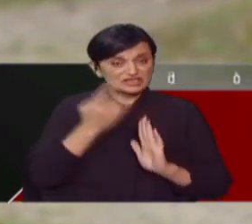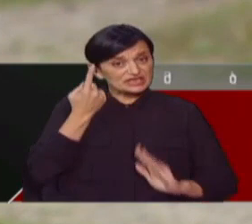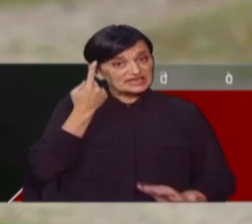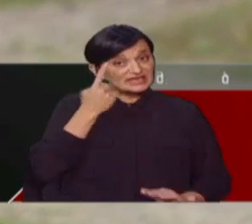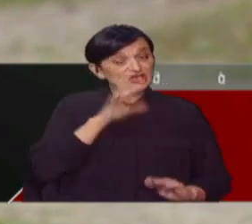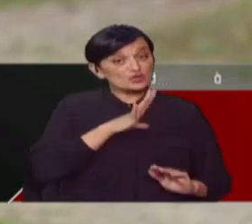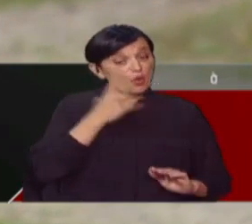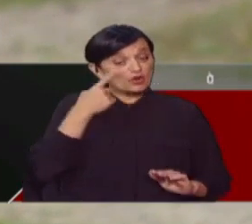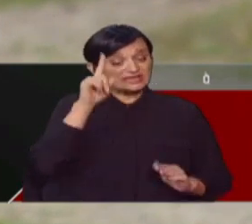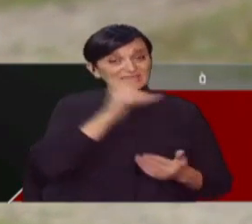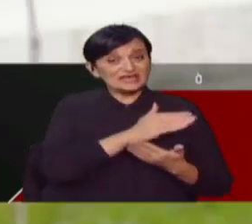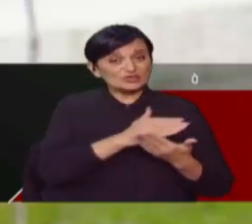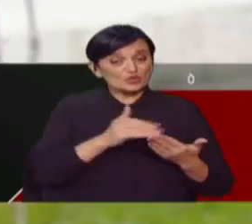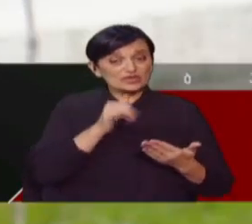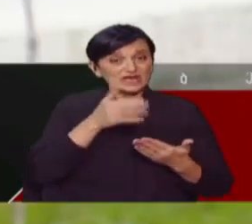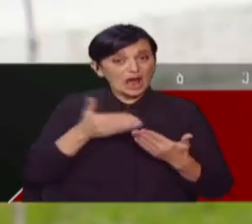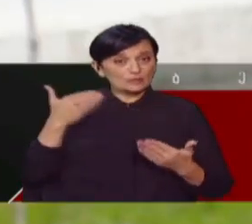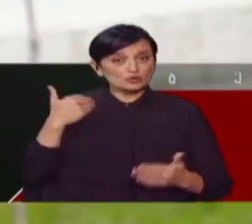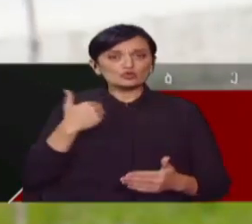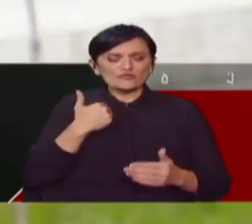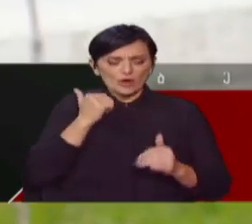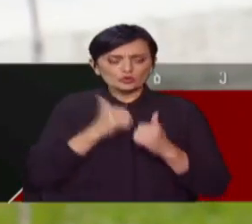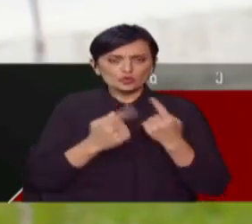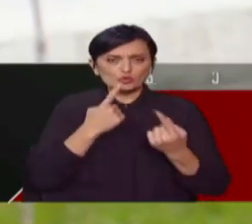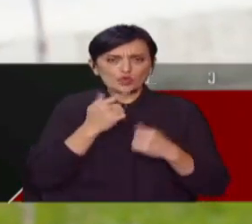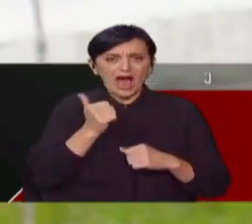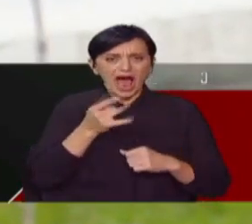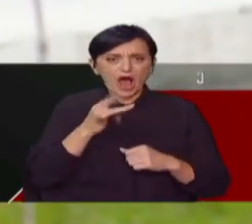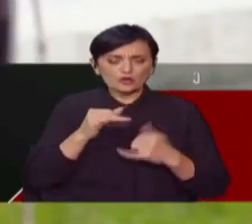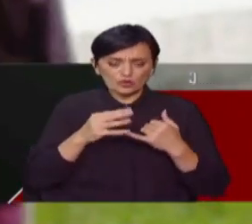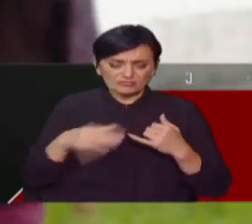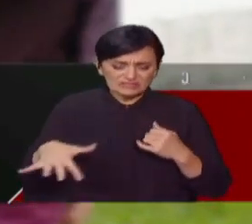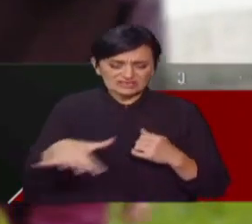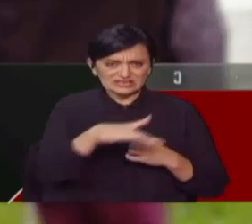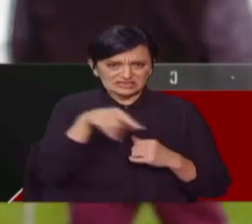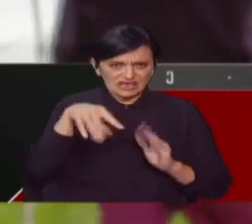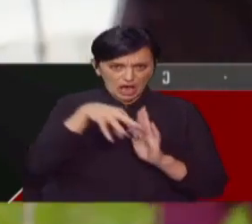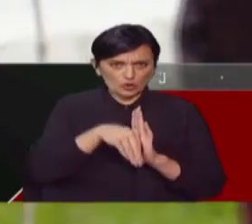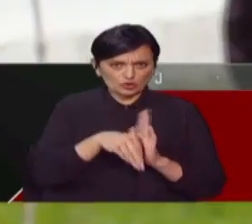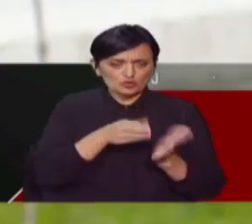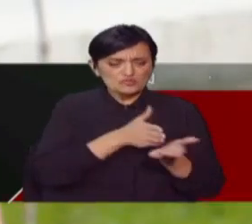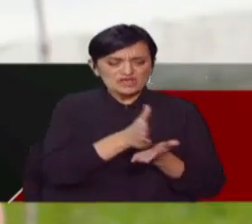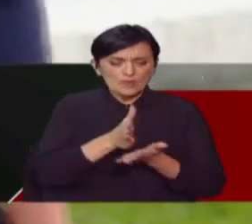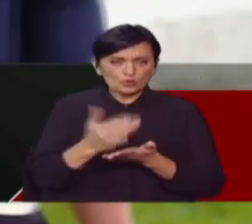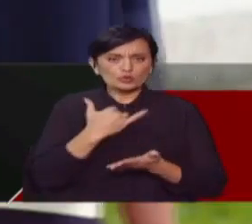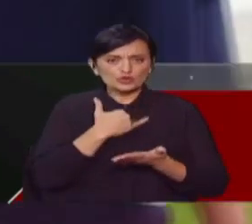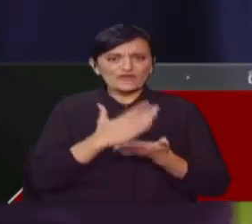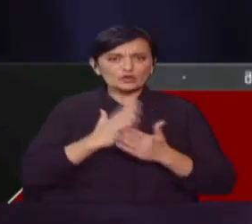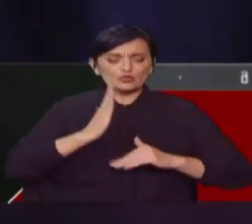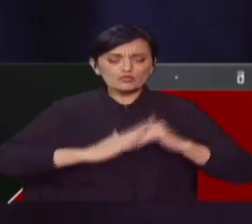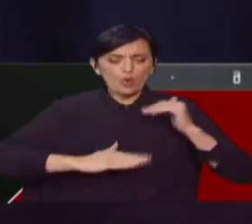დონეზე იყო, რა თქმა უნდა, რამოდენიმე წლის წინ. ჩვენ სულ ვსაუბრობთ აგრარულ სექტორში და ბევრ სხვა დარგობრივი მიმართულებით, რომ გვაქვს